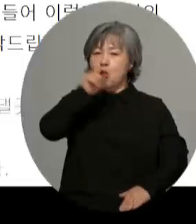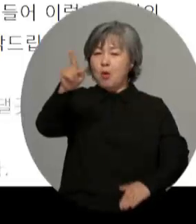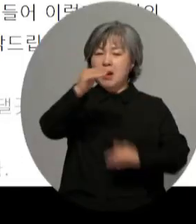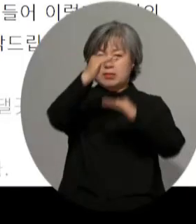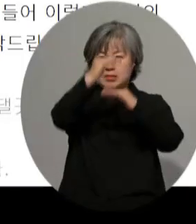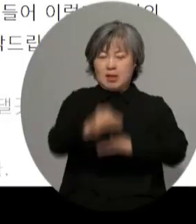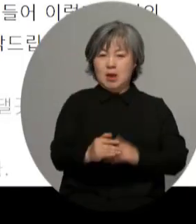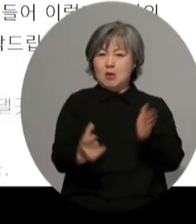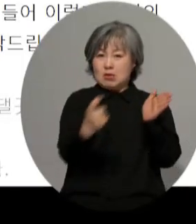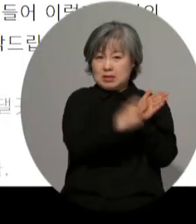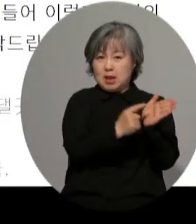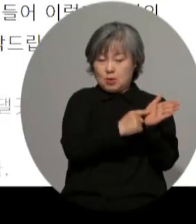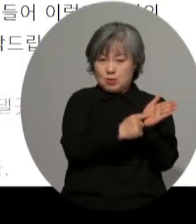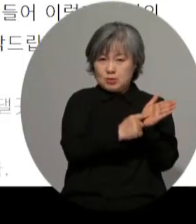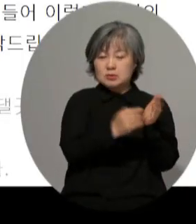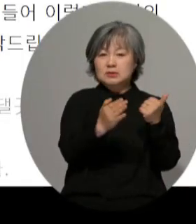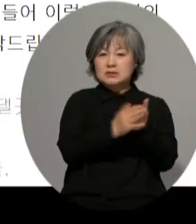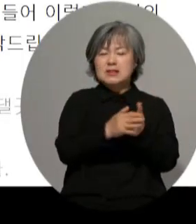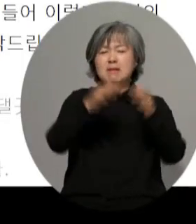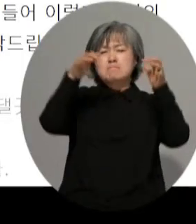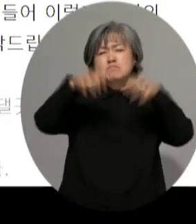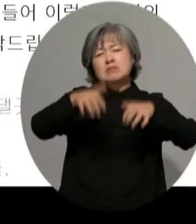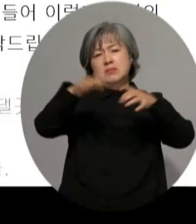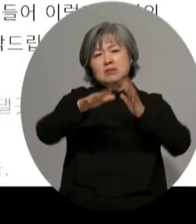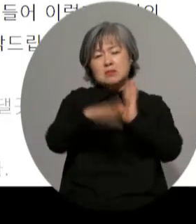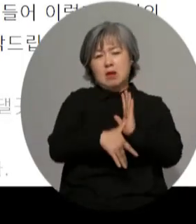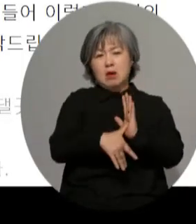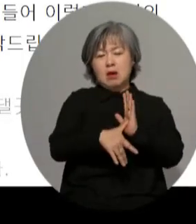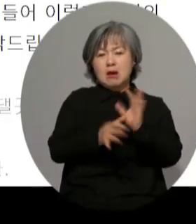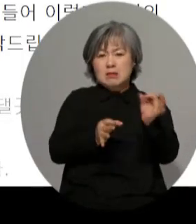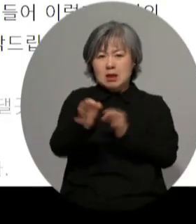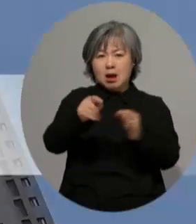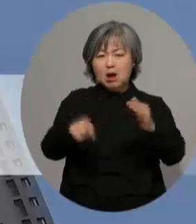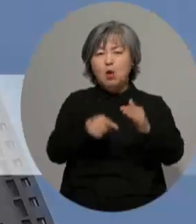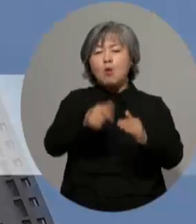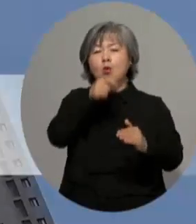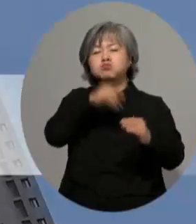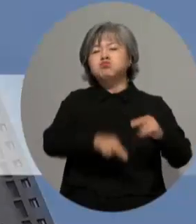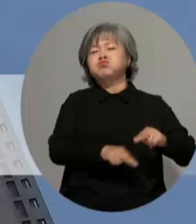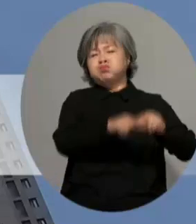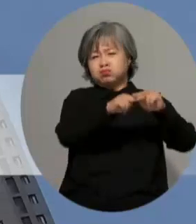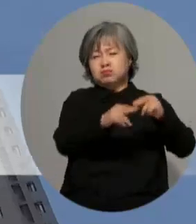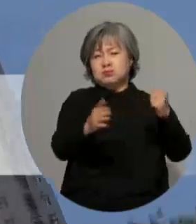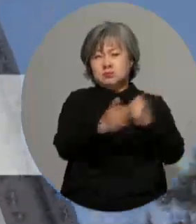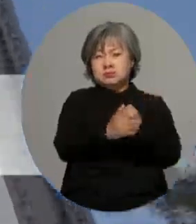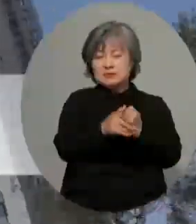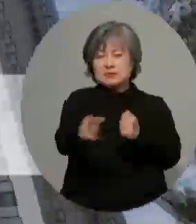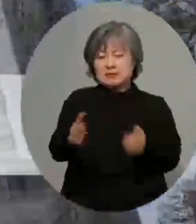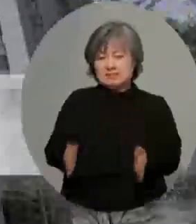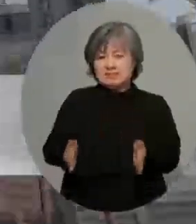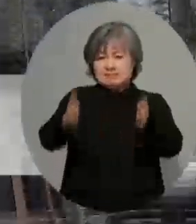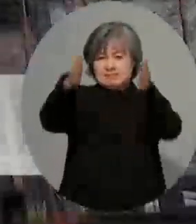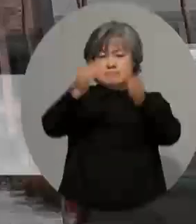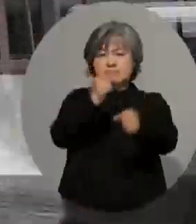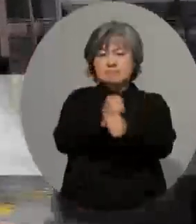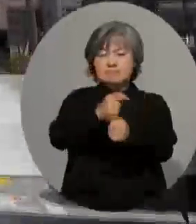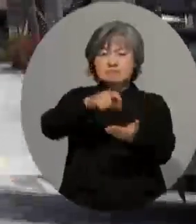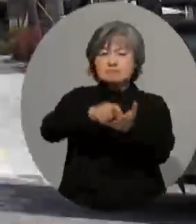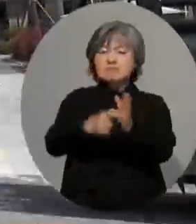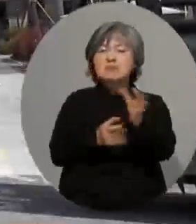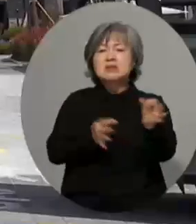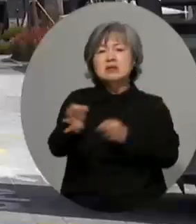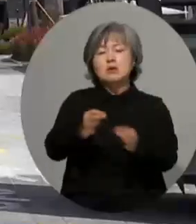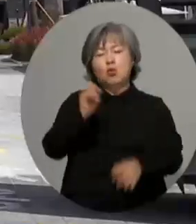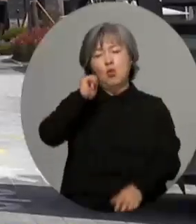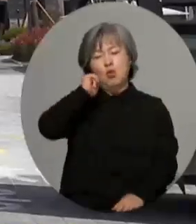내용으로 게시된 청원에는 비가 올 때마다 점포 내로 물이 들어차고 다수 설치된 내부 기둥으로 인해 정상적인